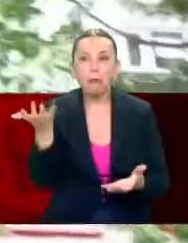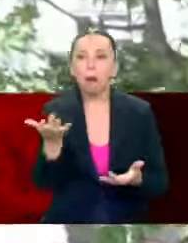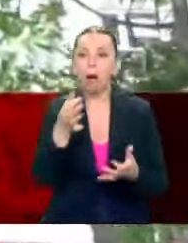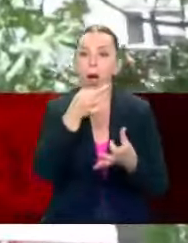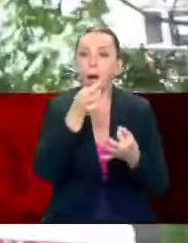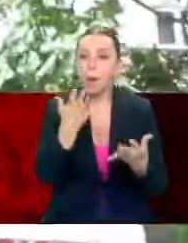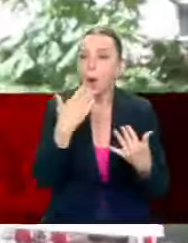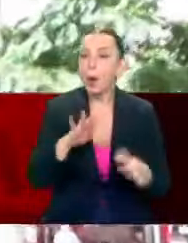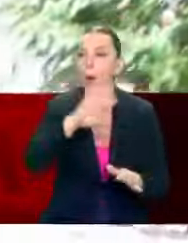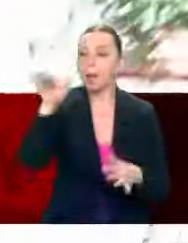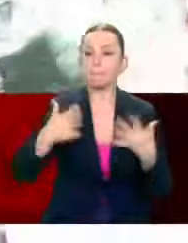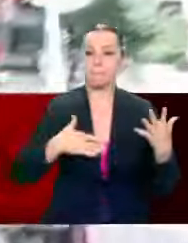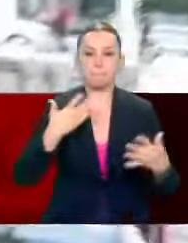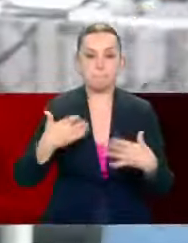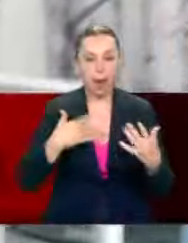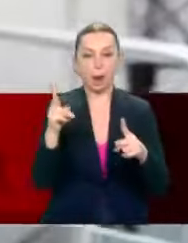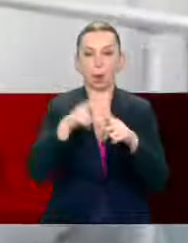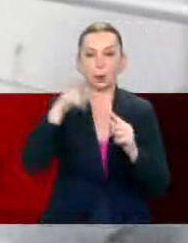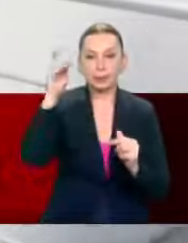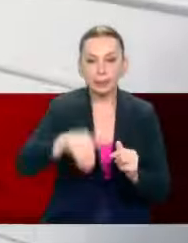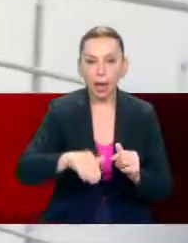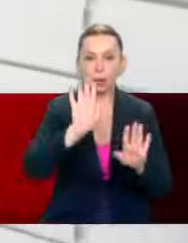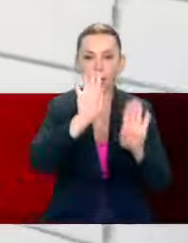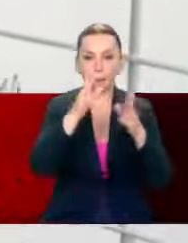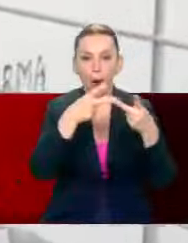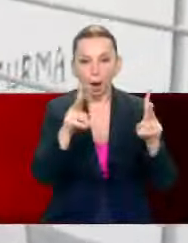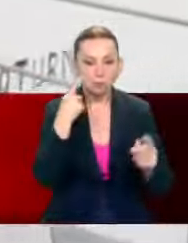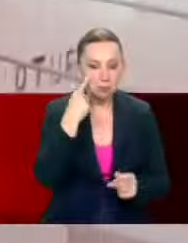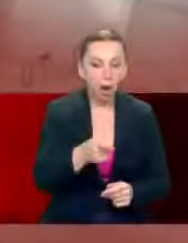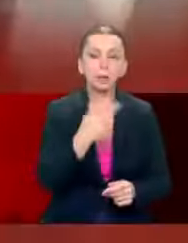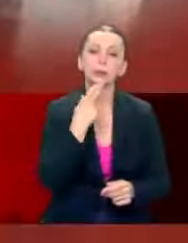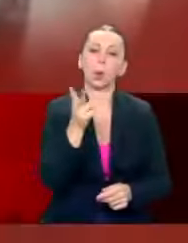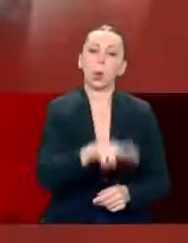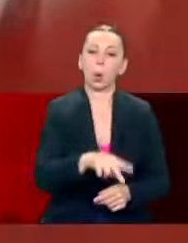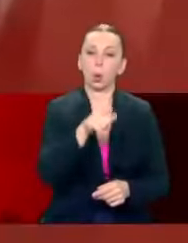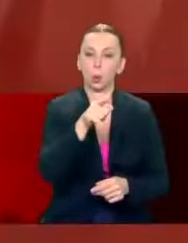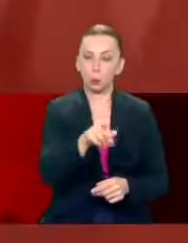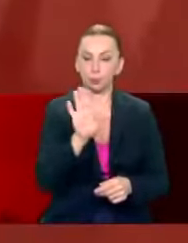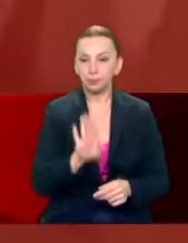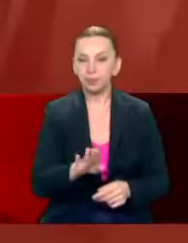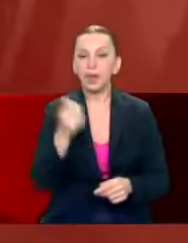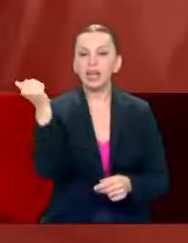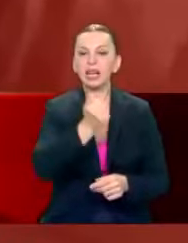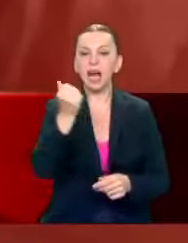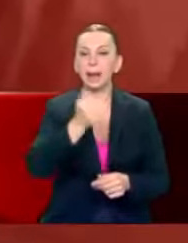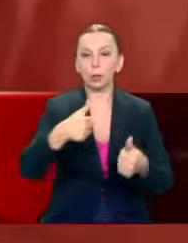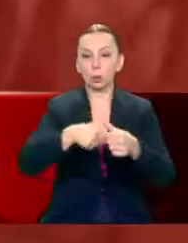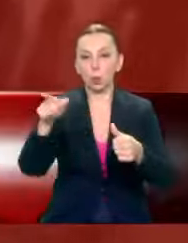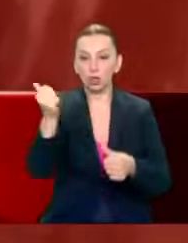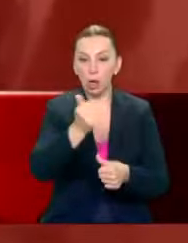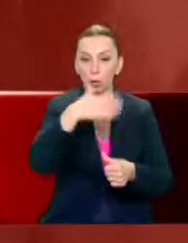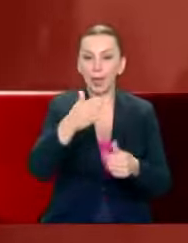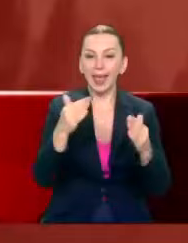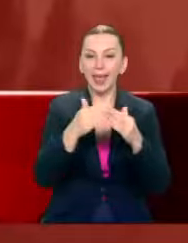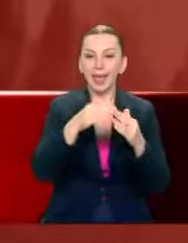eve girdiğinde Polat'ı kanlar içinde yerde buldu. Ancak Lale Polat hayatını kaybetmişti. Mahallenin iddiasına göre katil koca cinayetin ardından